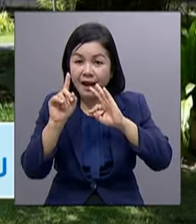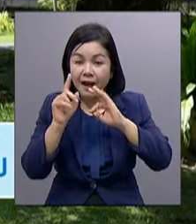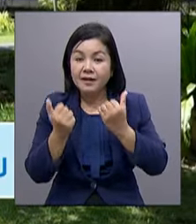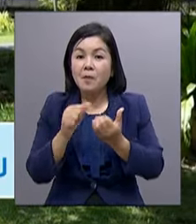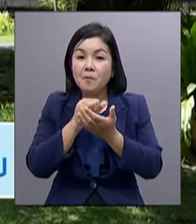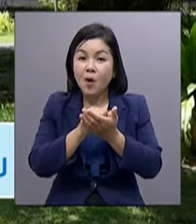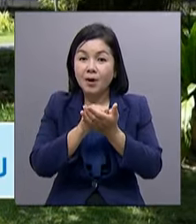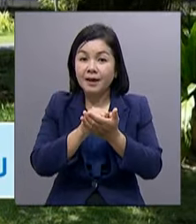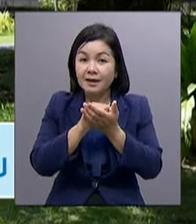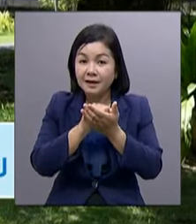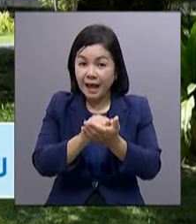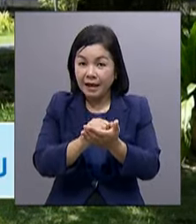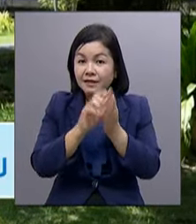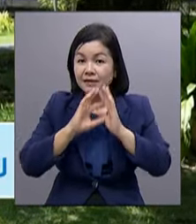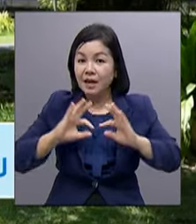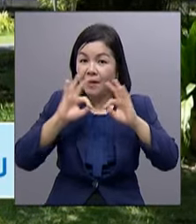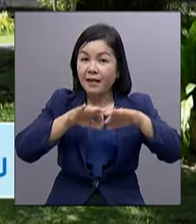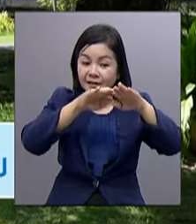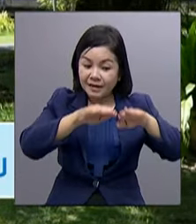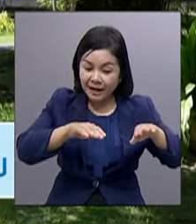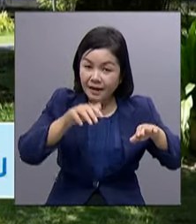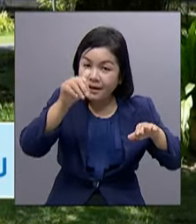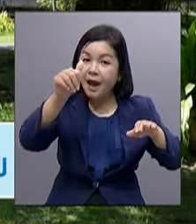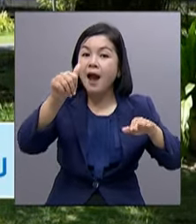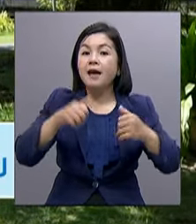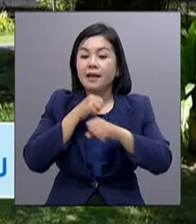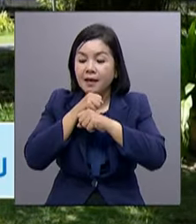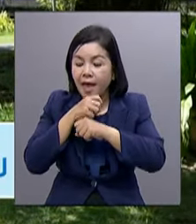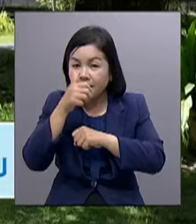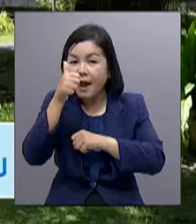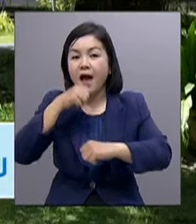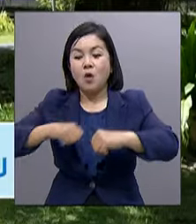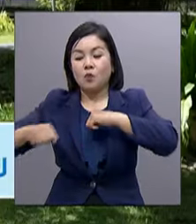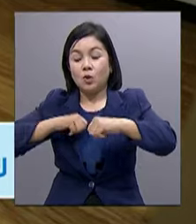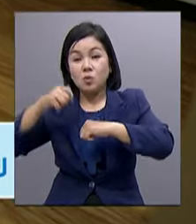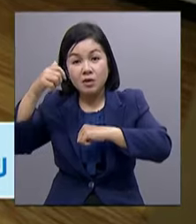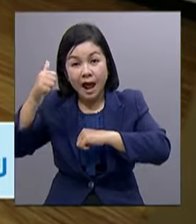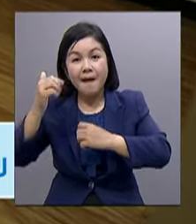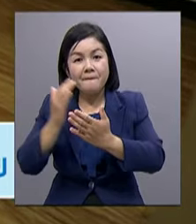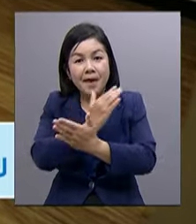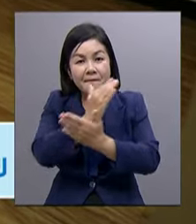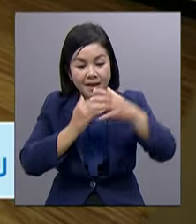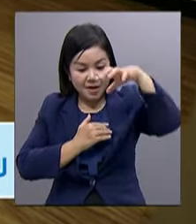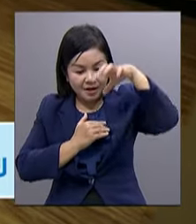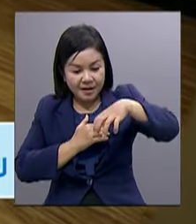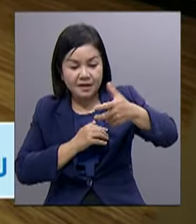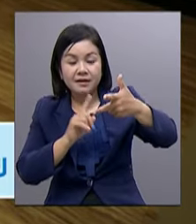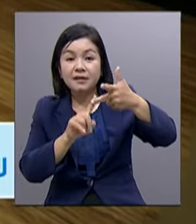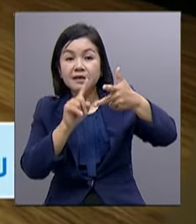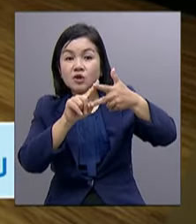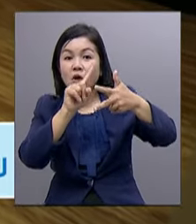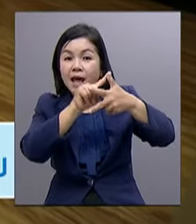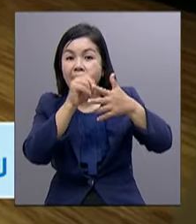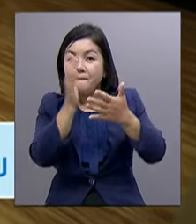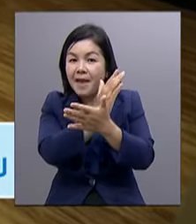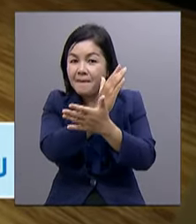ริการนะคะรองรับทั้งเด็กวัยรุ่นและผู้สูงอายุค่ะโดยแต่ละชั้นแบ่งสัดส่วนแยกโซนให้สะดวกต่อ